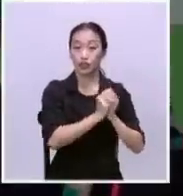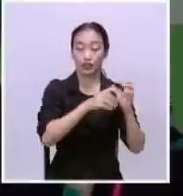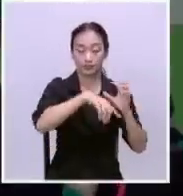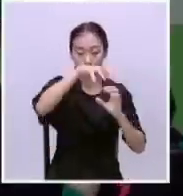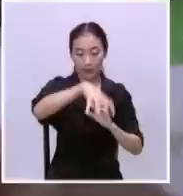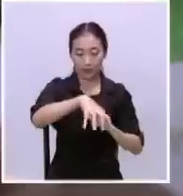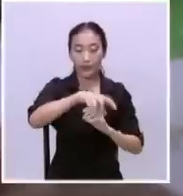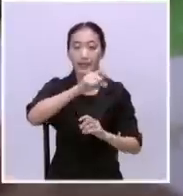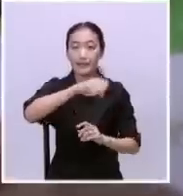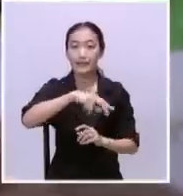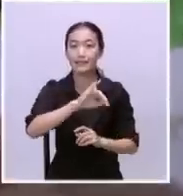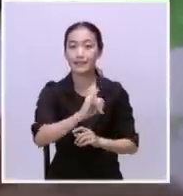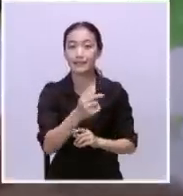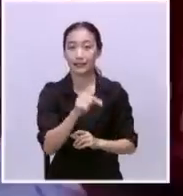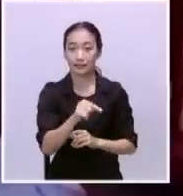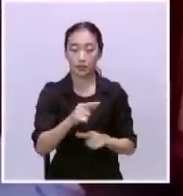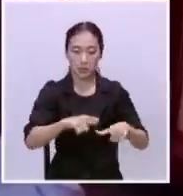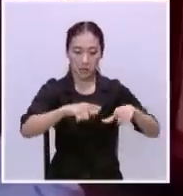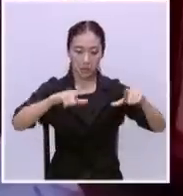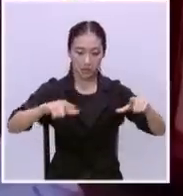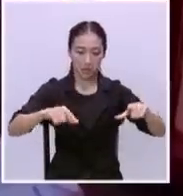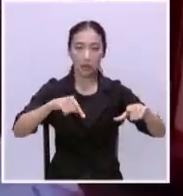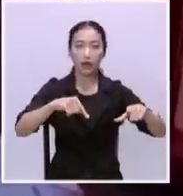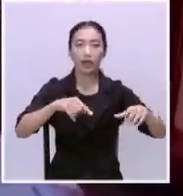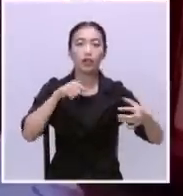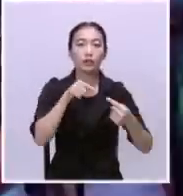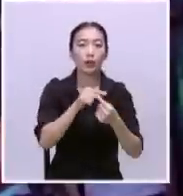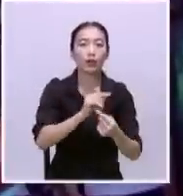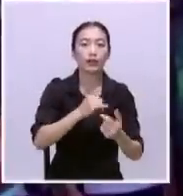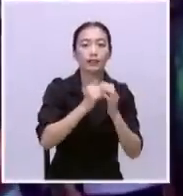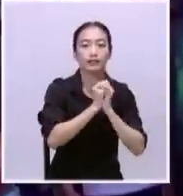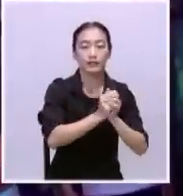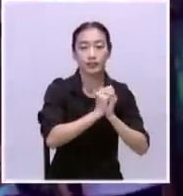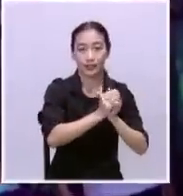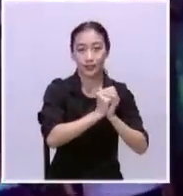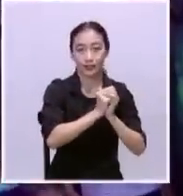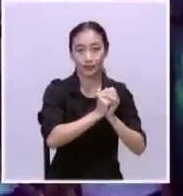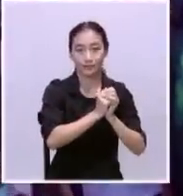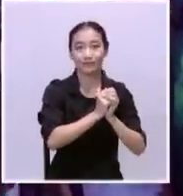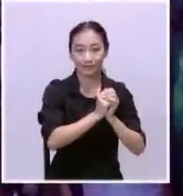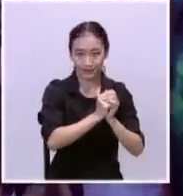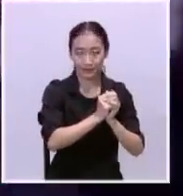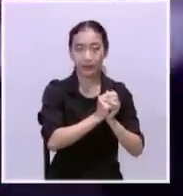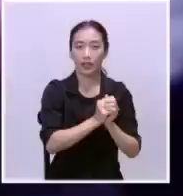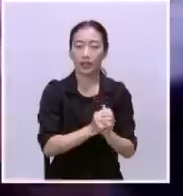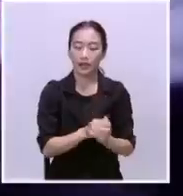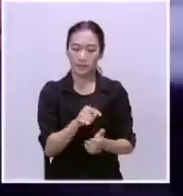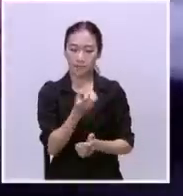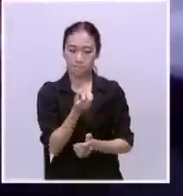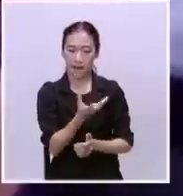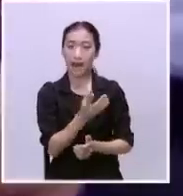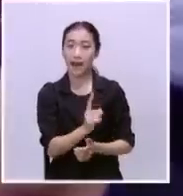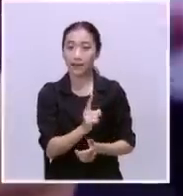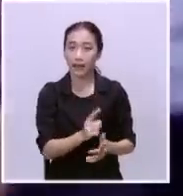องตนเองซึ่งมีขนาดใหญ่ที่สุดของประเทศตั้งอยู่ทางตะวันตกเฉียงเหนือนะคะแล้วก็ในซินเจียงนั่นเองยังเป็นผู้ผลิตผ้าฝ้